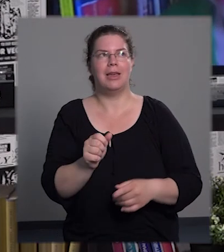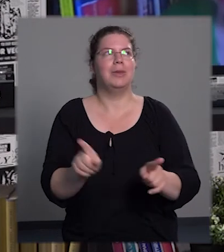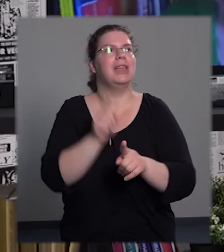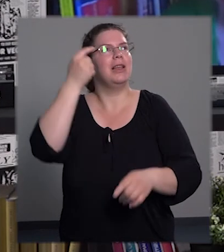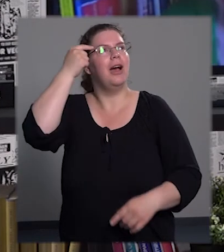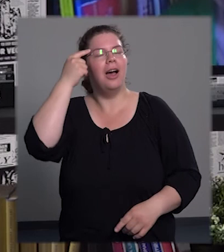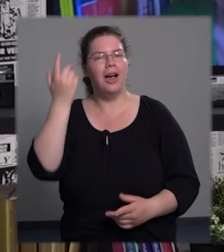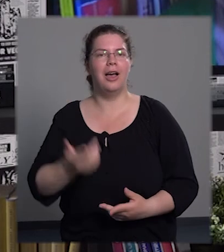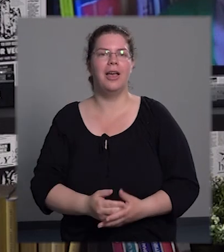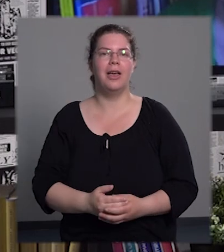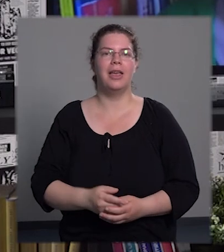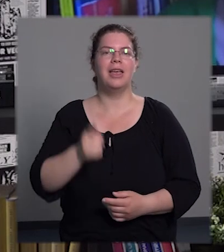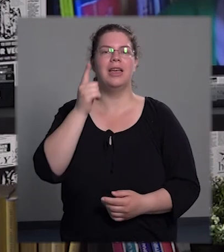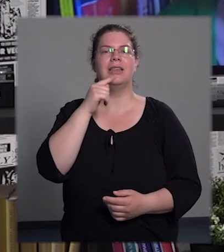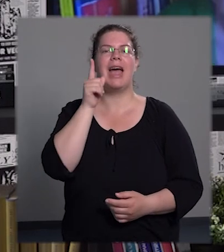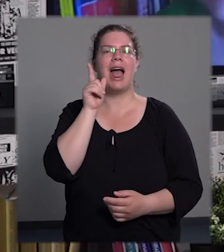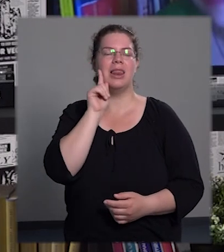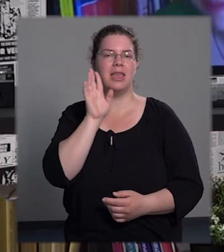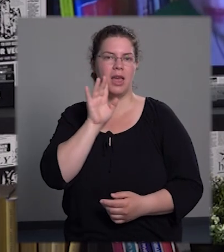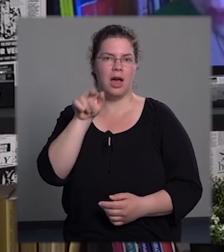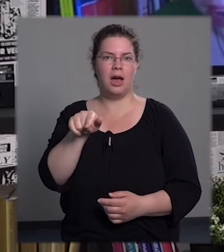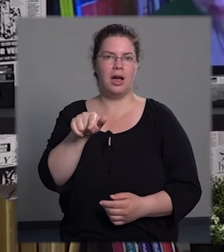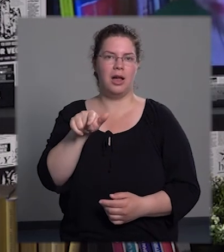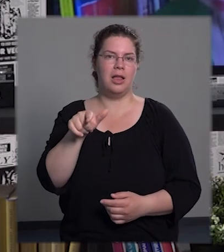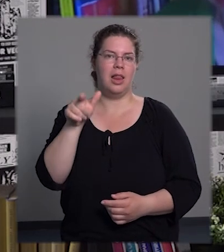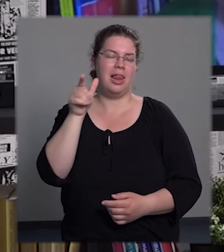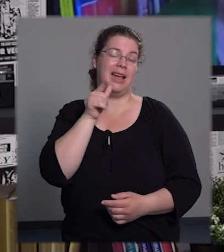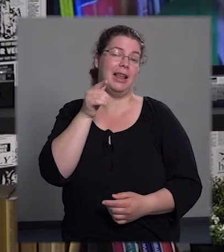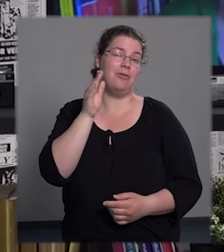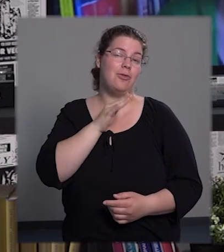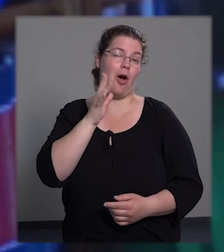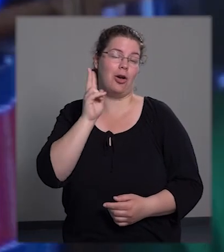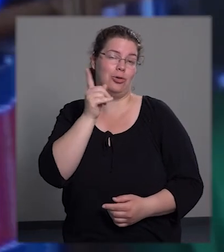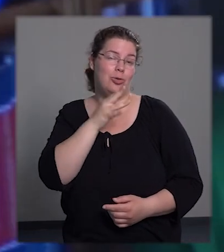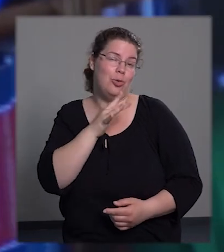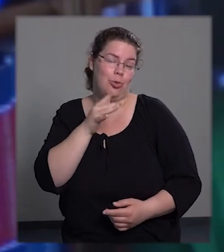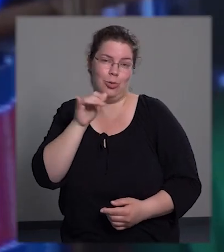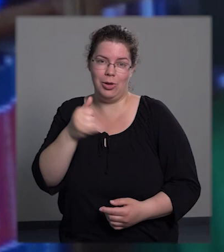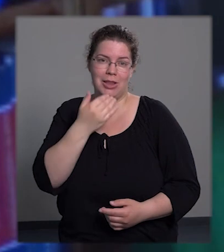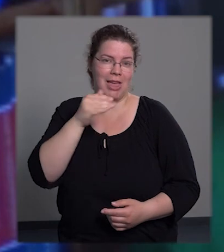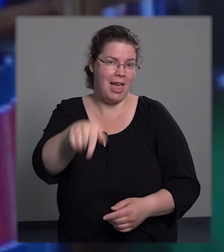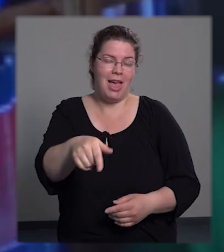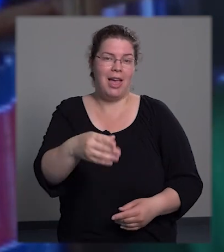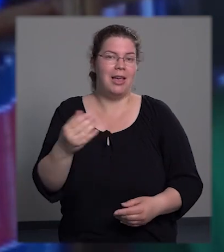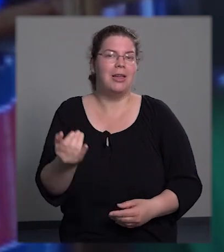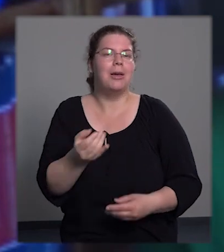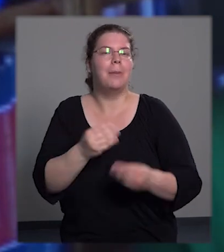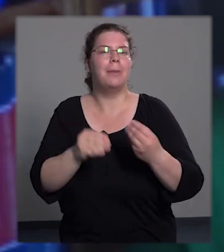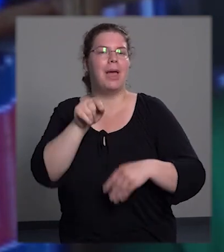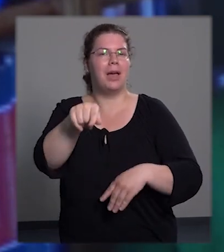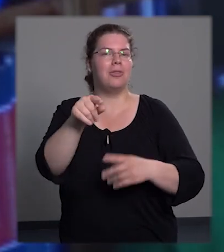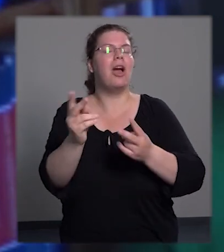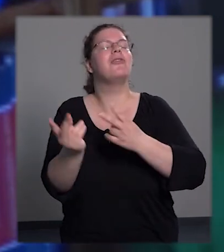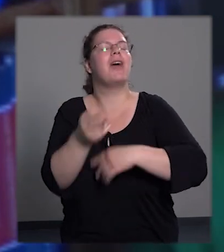eszembe jut, hogy ő Tália lekent paknője. Mert... ugye ahogy szokták mondani, Tália felkent papnője,